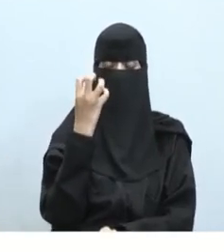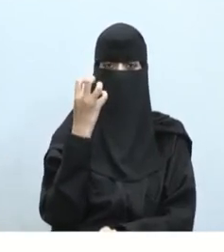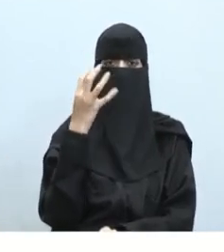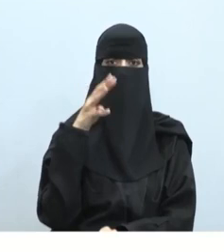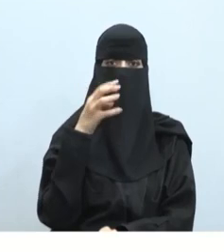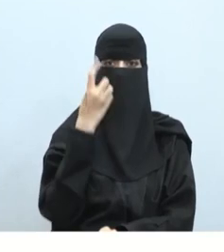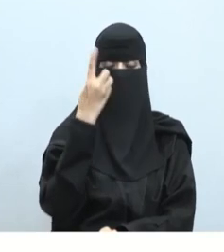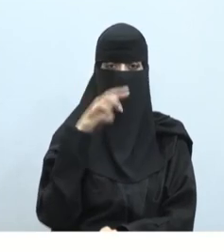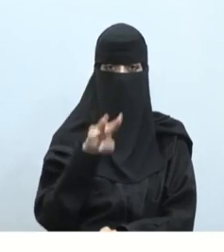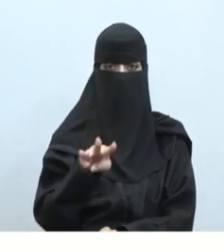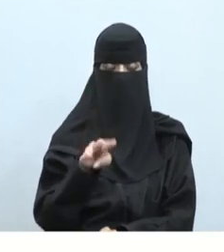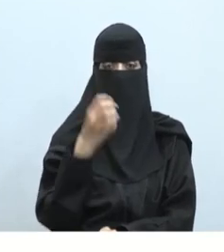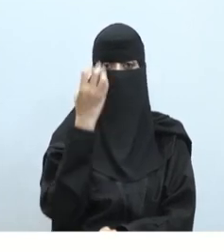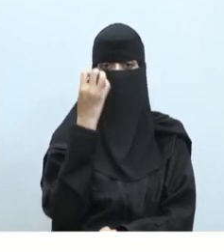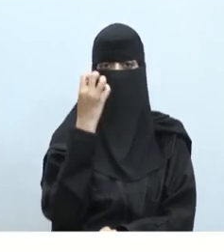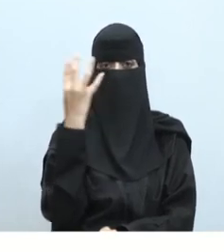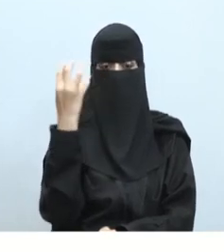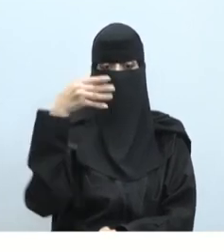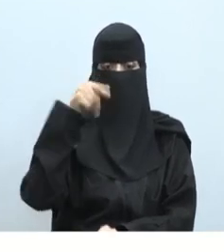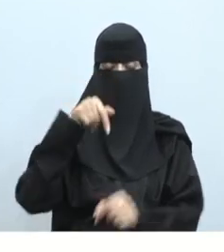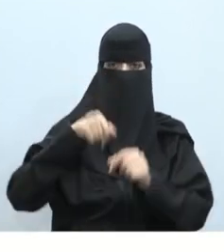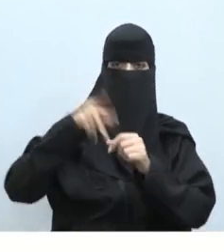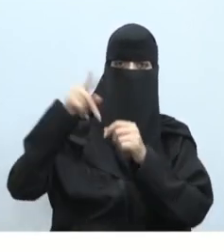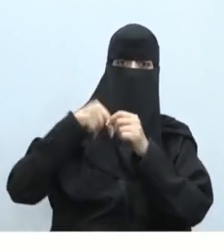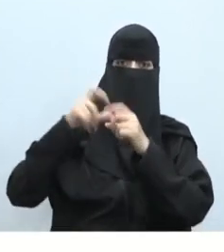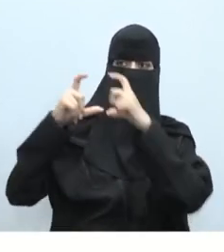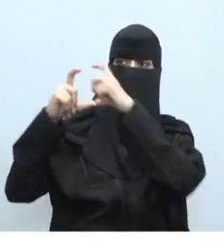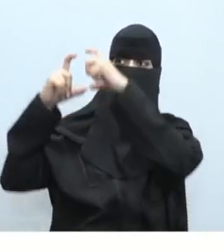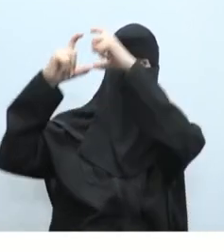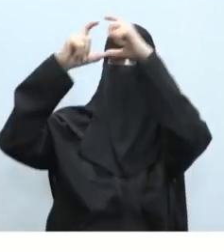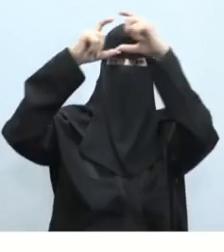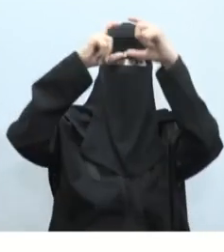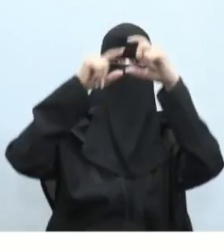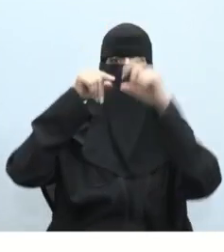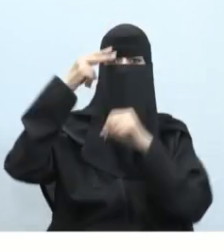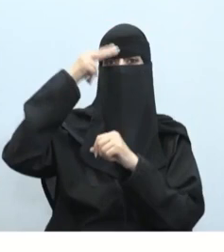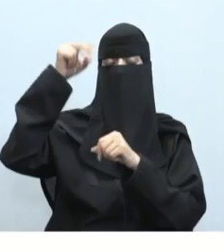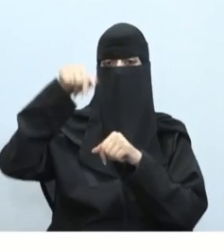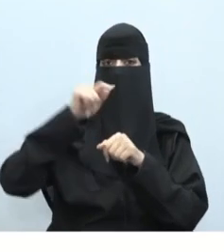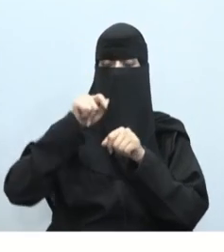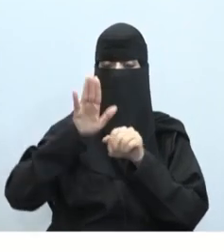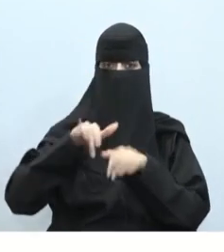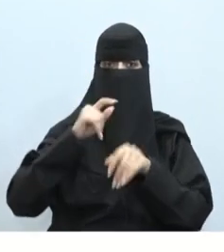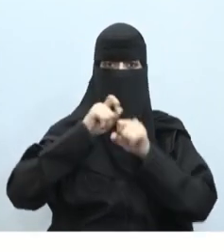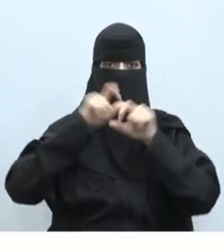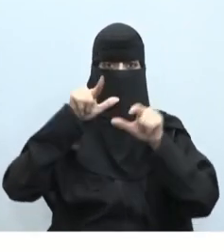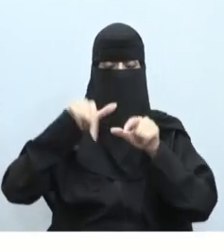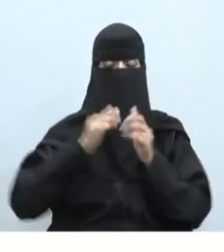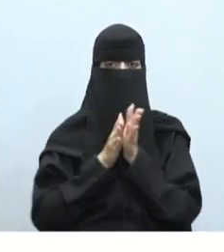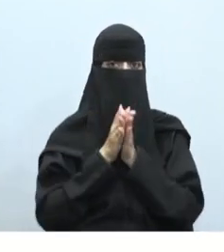القمر السعودي هذه ابناء وبنات الطلاب هذه دلاله على